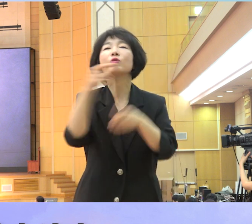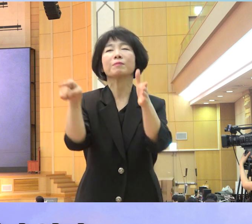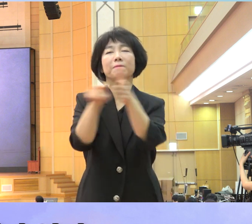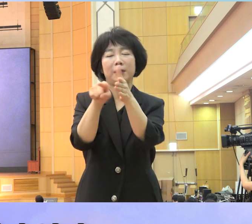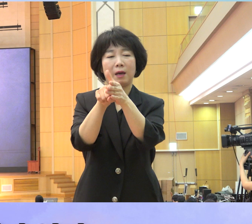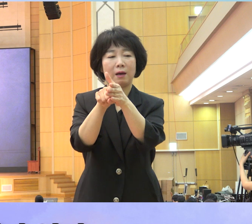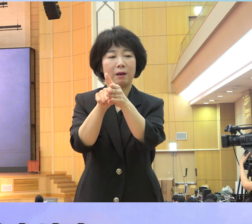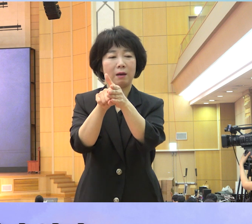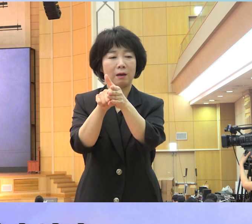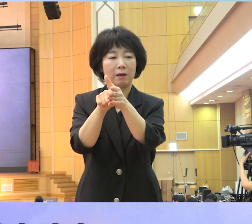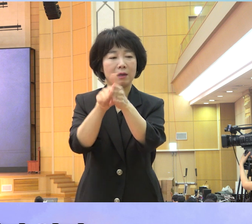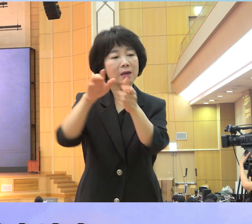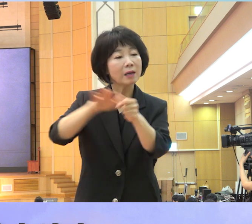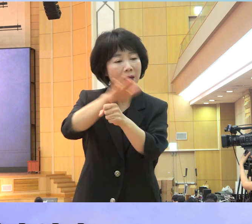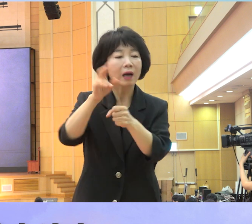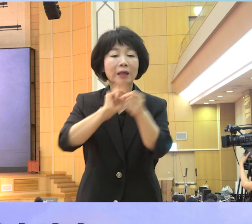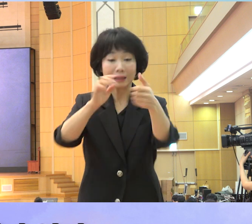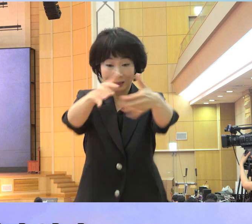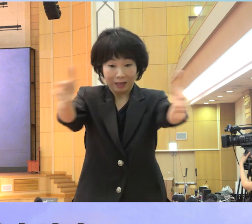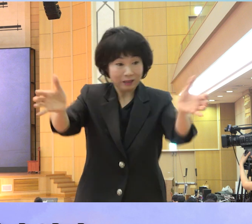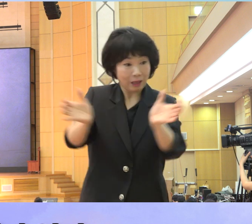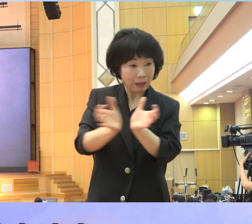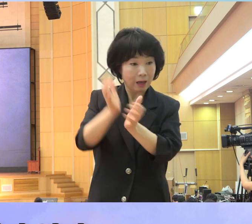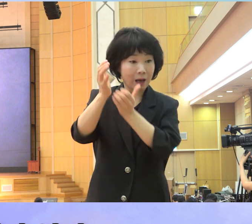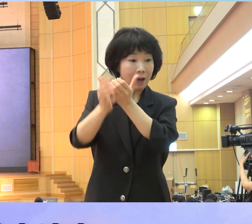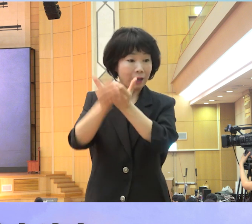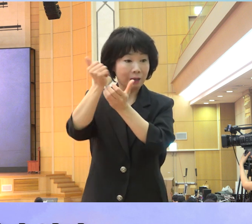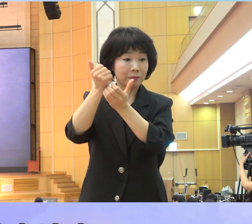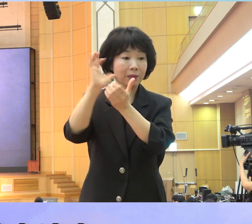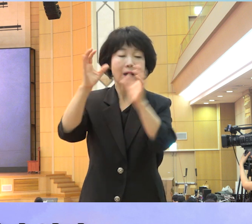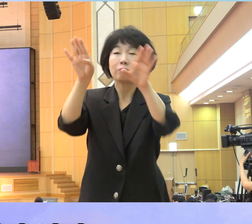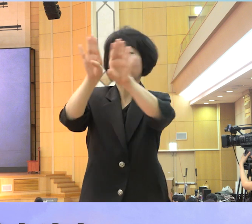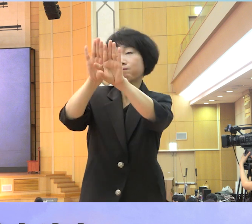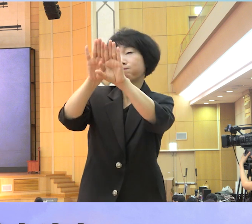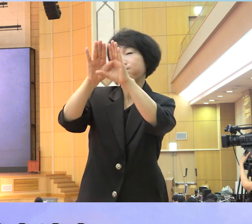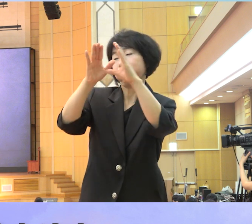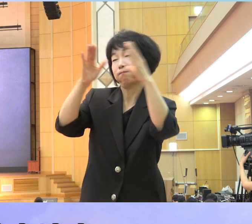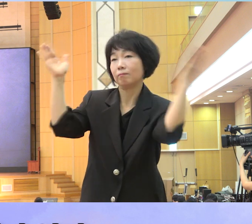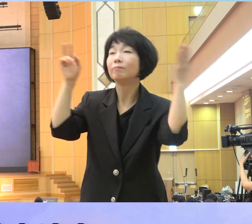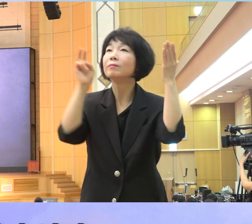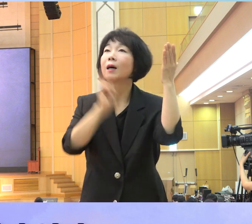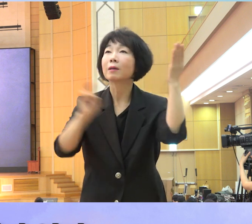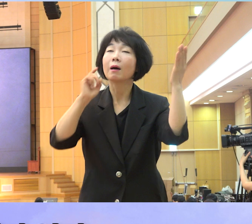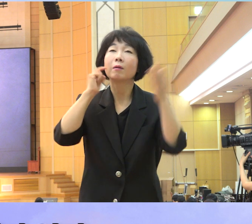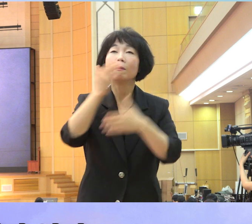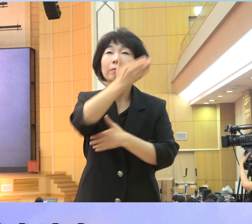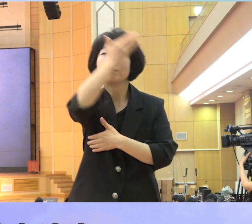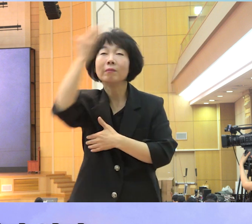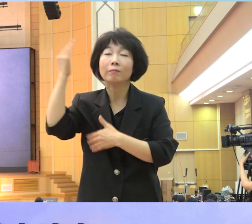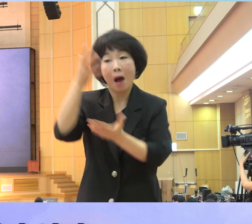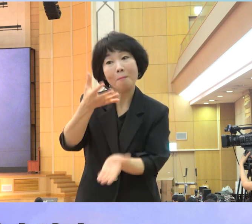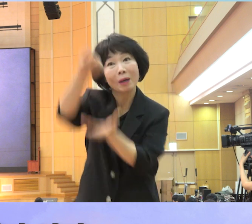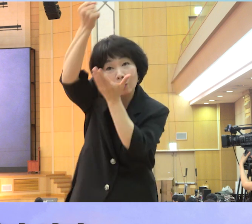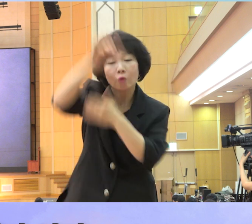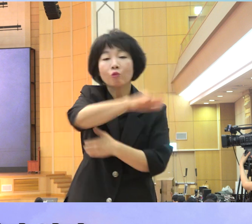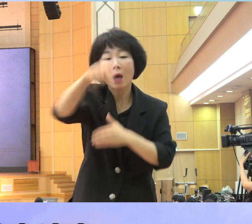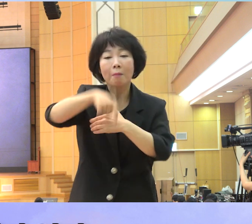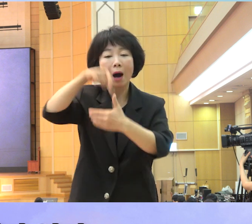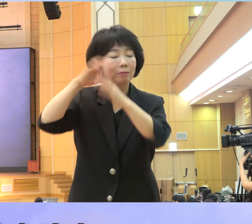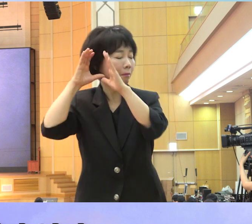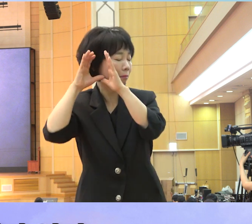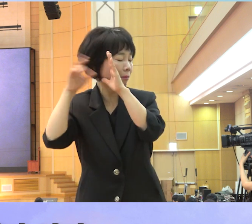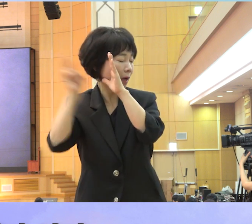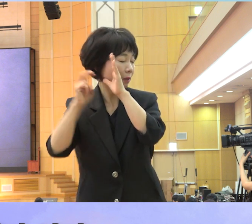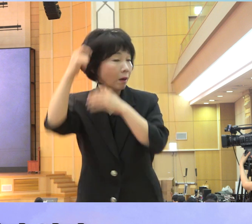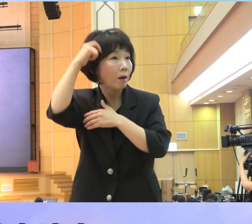믿습니다. 사랑하는 찬양대가 하늘 문을 열 때에 아름다운 찬양이 하늘에 상달되고 우리의 마음이